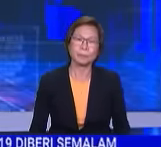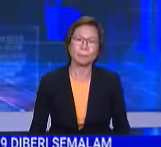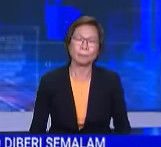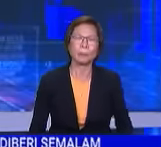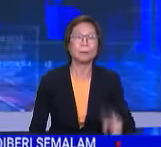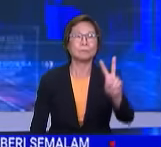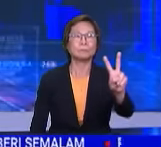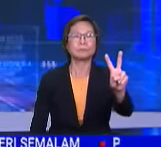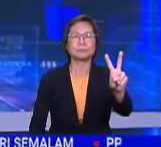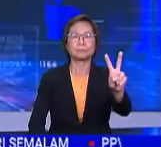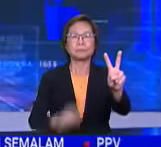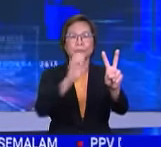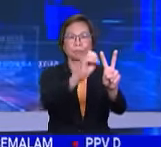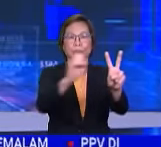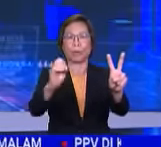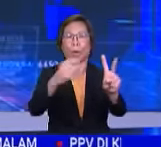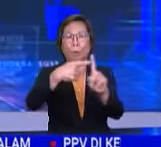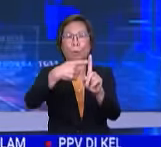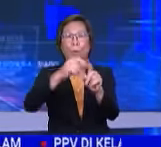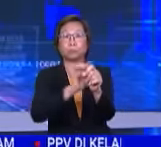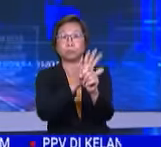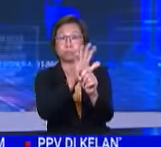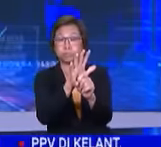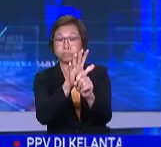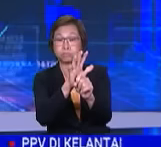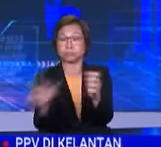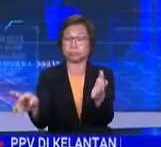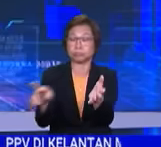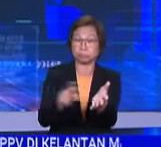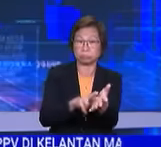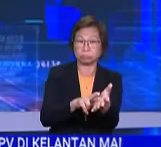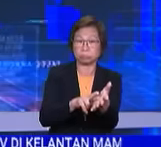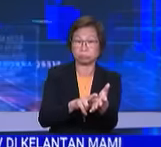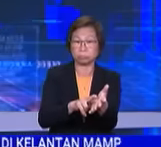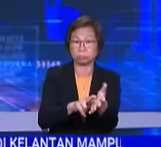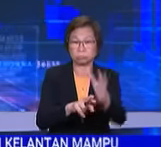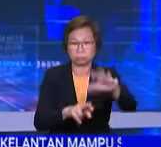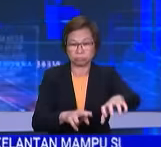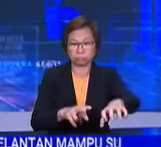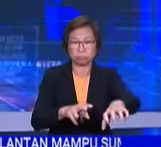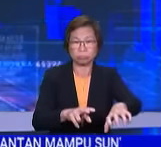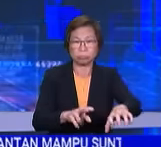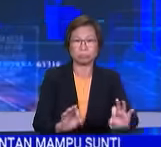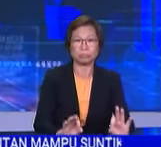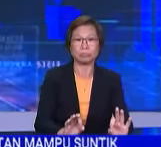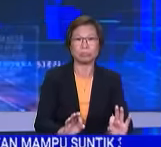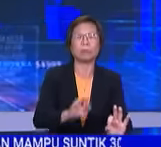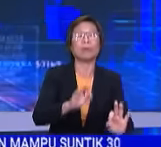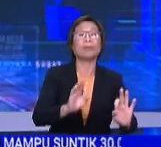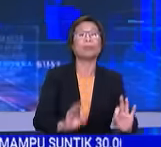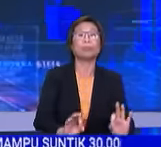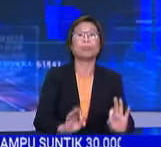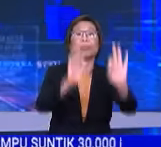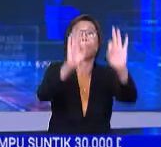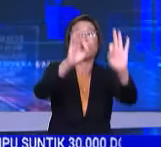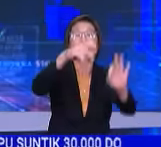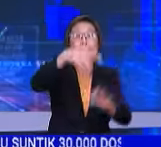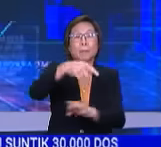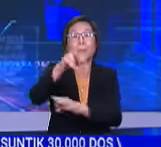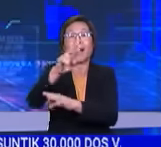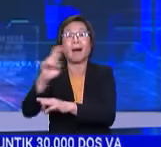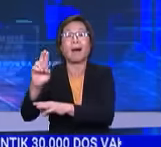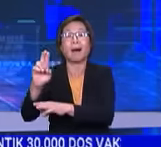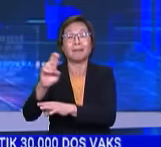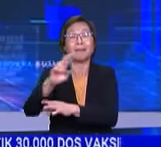Sebanyak 200 kes positif COVID-19 direkodkan di kawasan projek perumahan rakyat PPR Kerinci